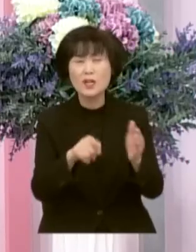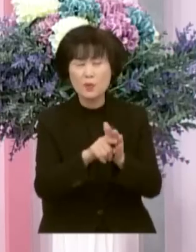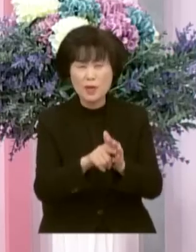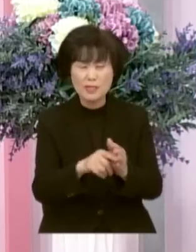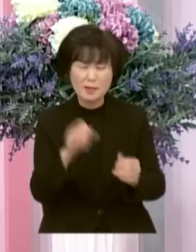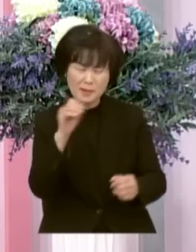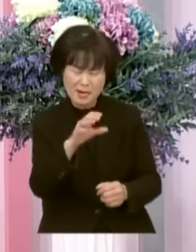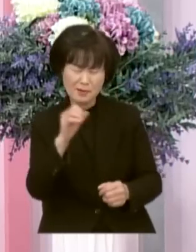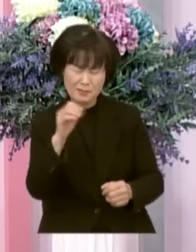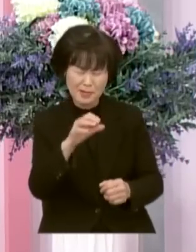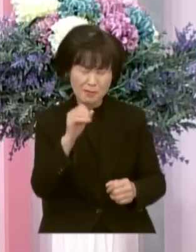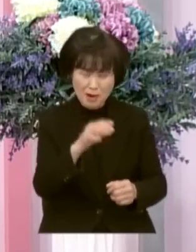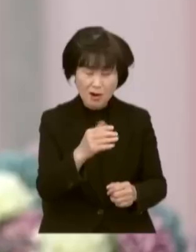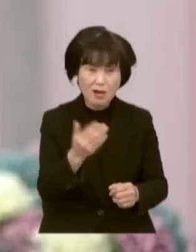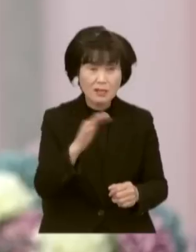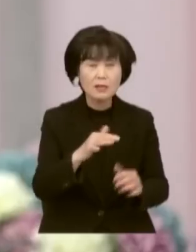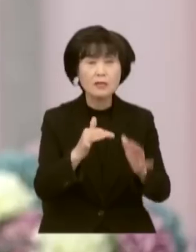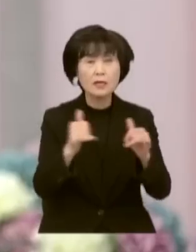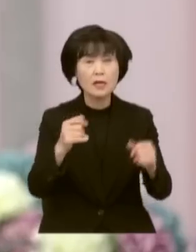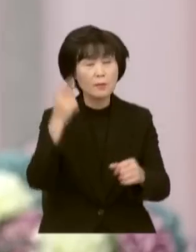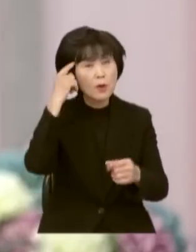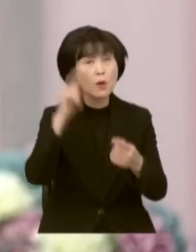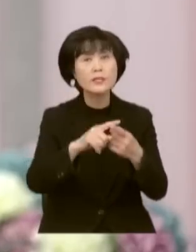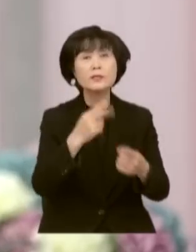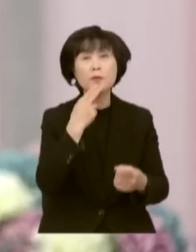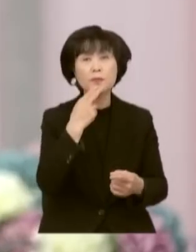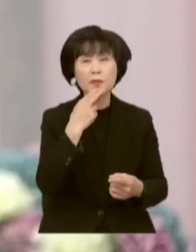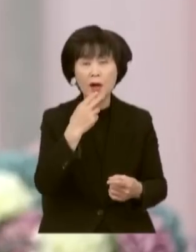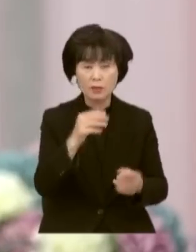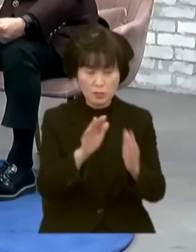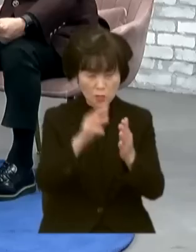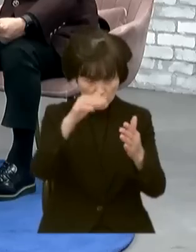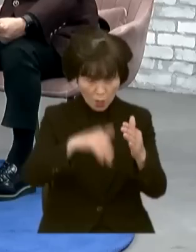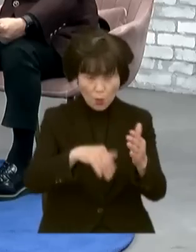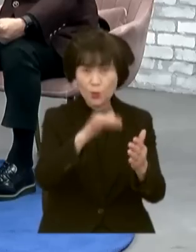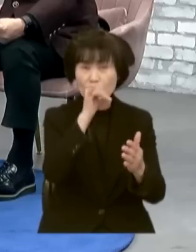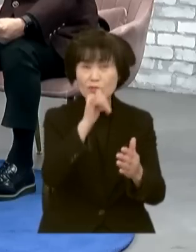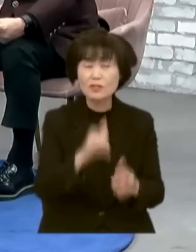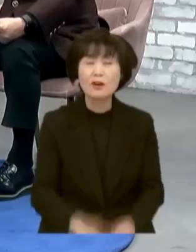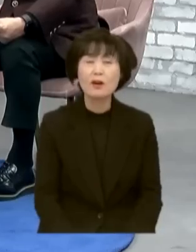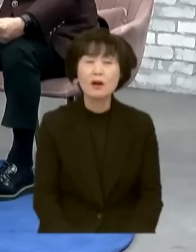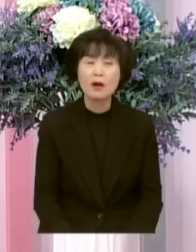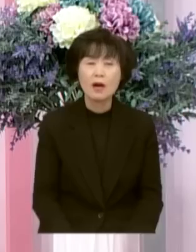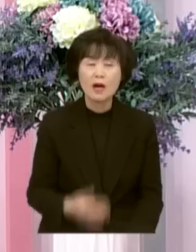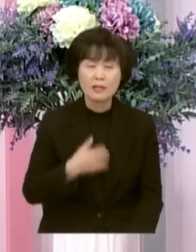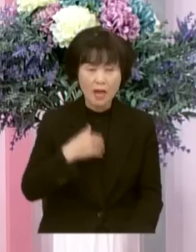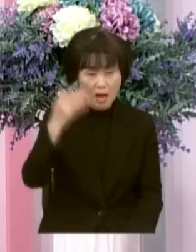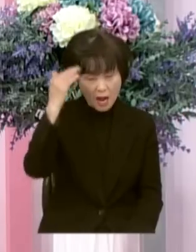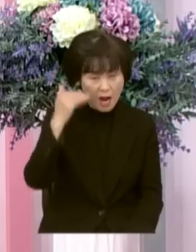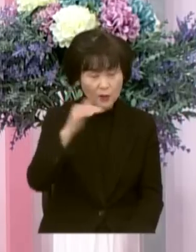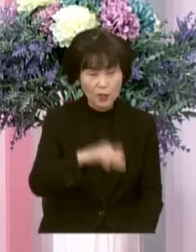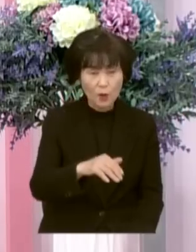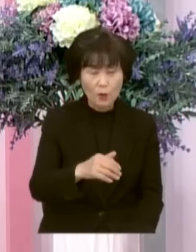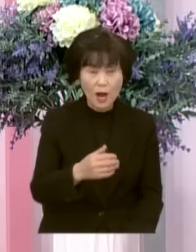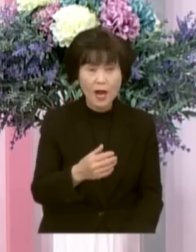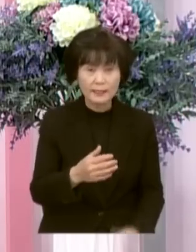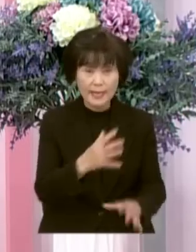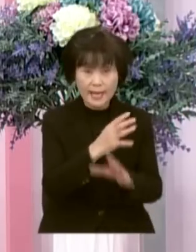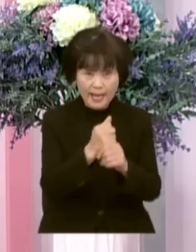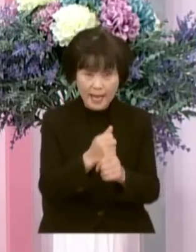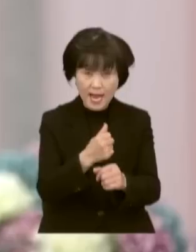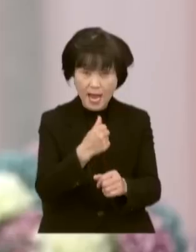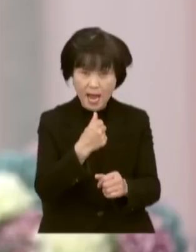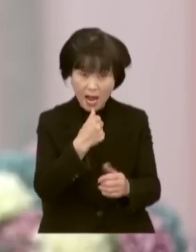먹었도다 이런 얘기가 있는 거예요. 예예. 와서 이제 도장만 찍으려고 그랬는데 안 했어요. 할 수 정말 없어. 하기 싫었지만 할 수